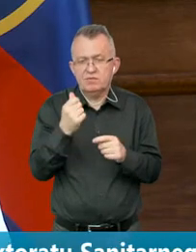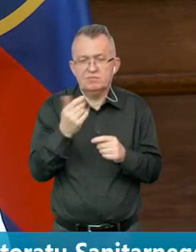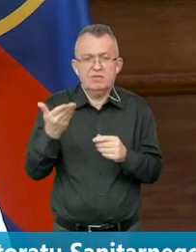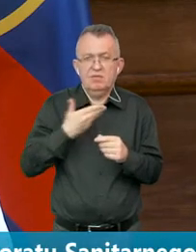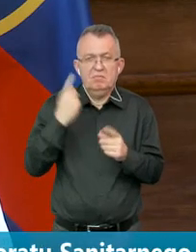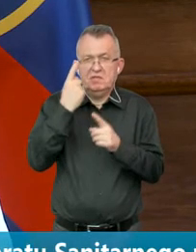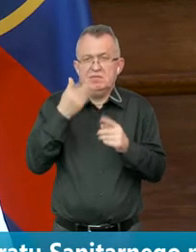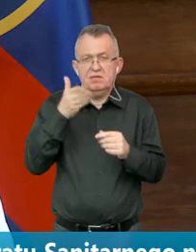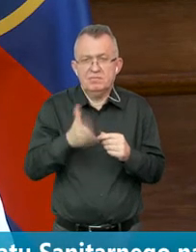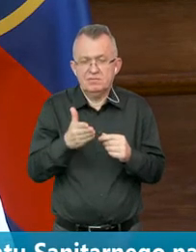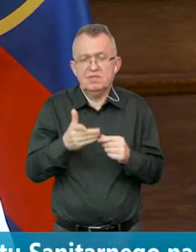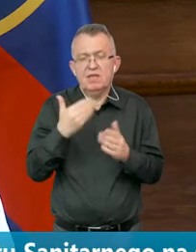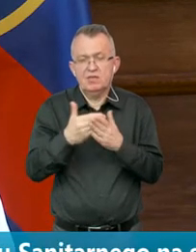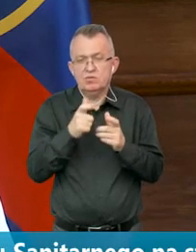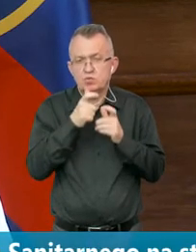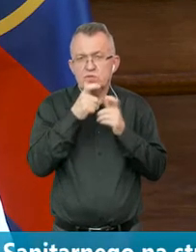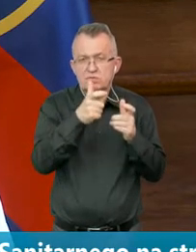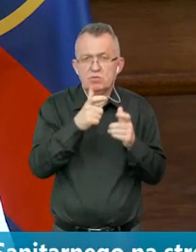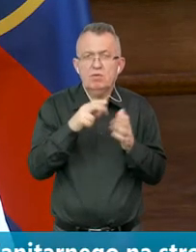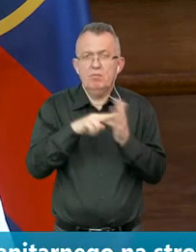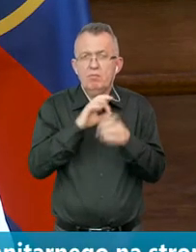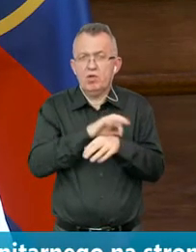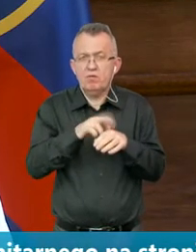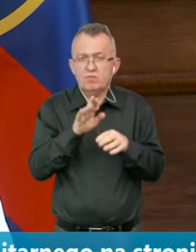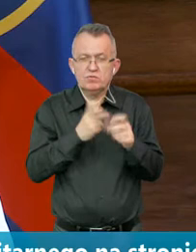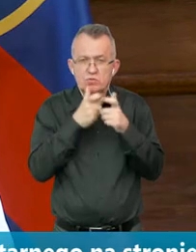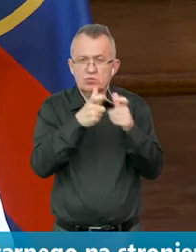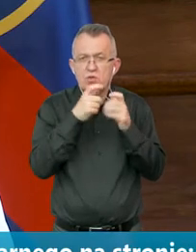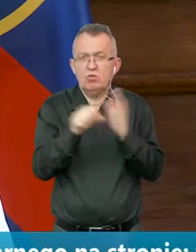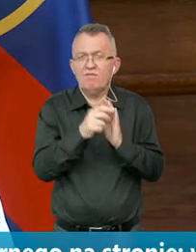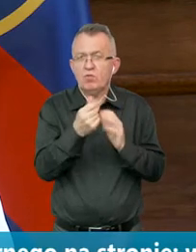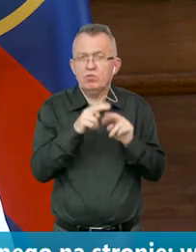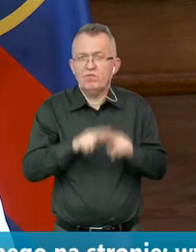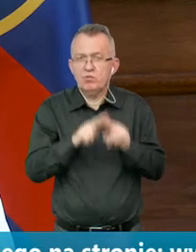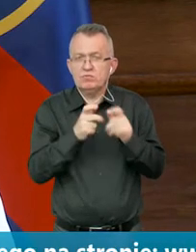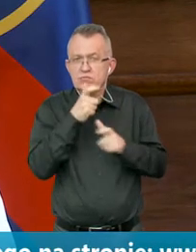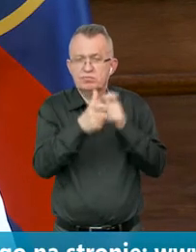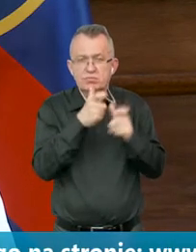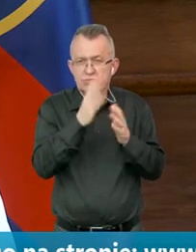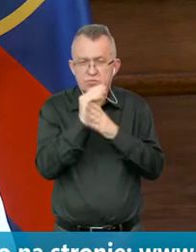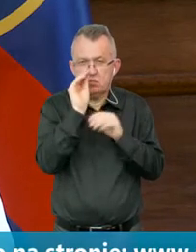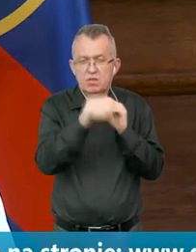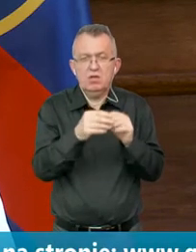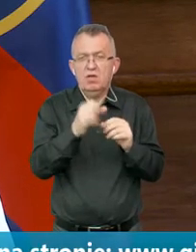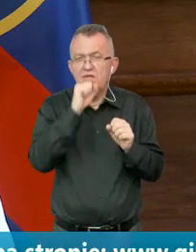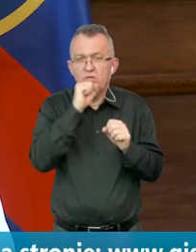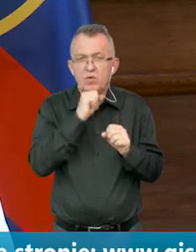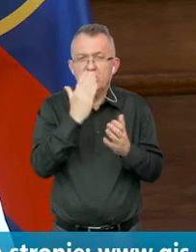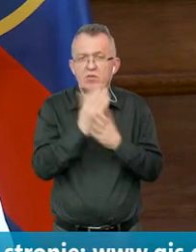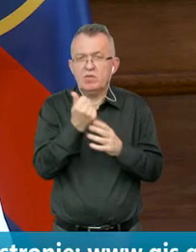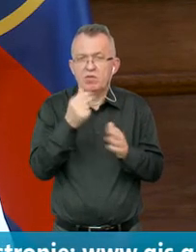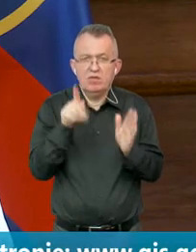radzić. Oczywiście zgłosiliśmy mnóstwo projektów do funduszu. Nie dostaliśmy na żaden miejski, dostaliśmy tylko